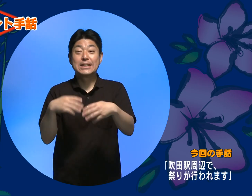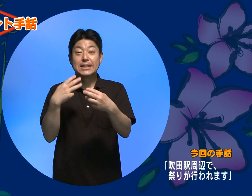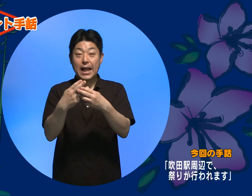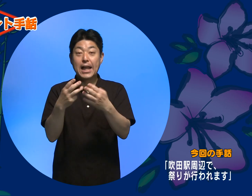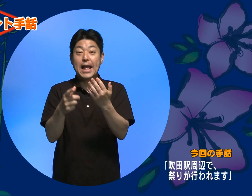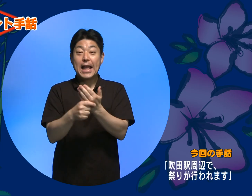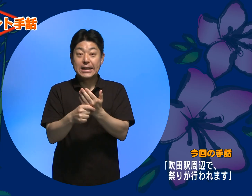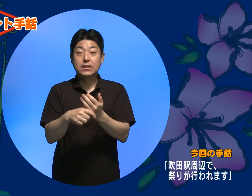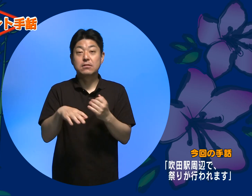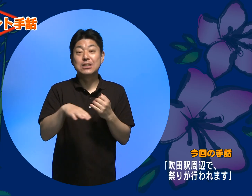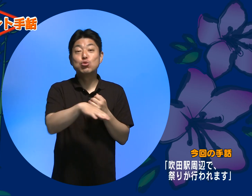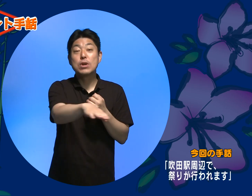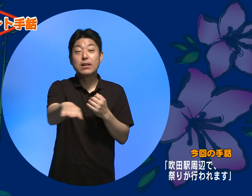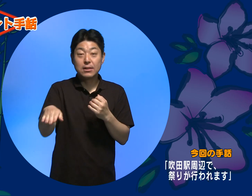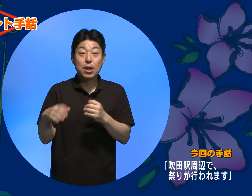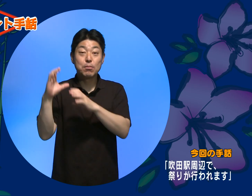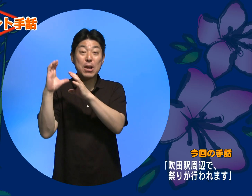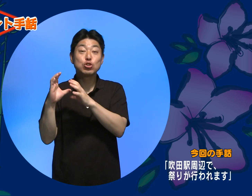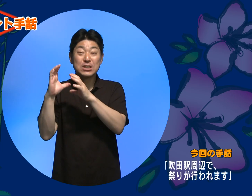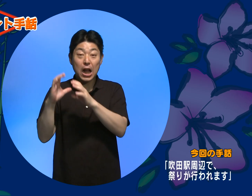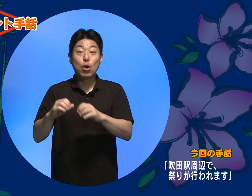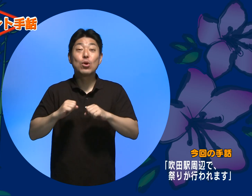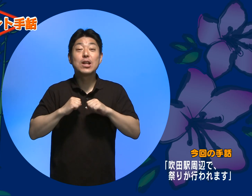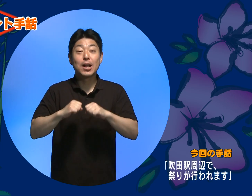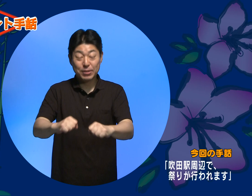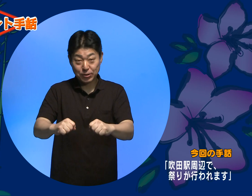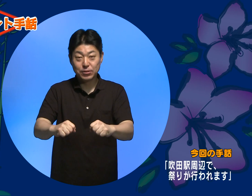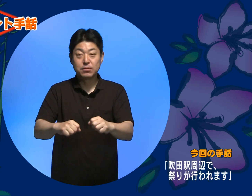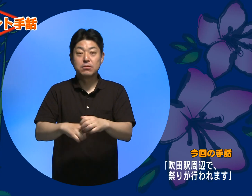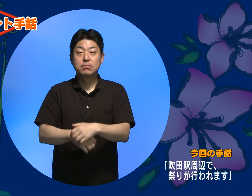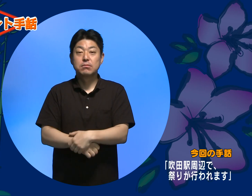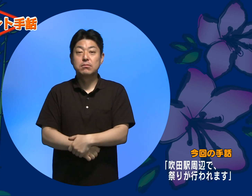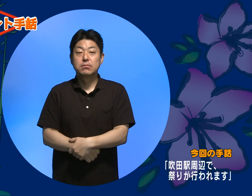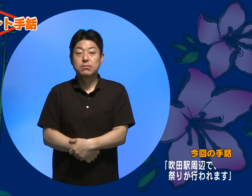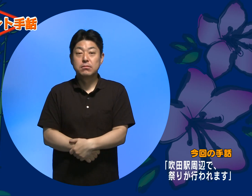吹田駅周辺で祭りが行われます。